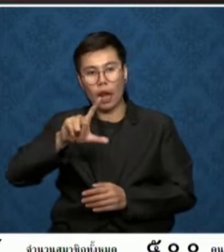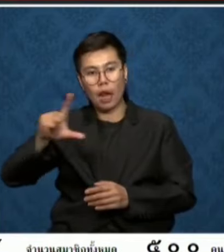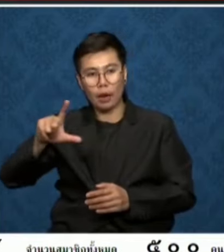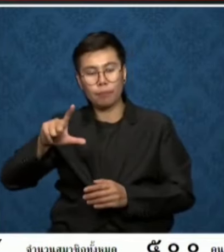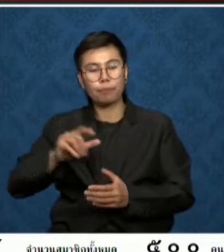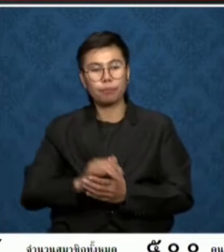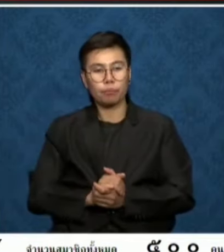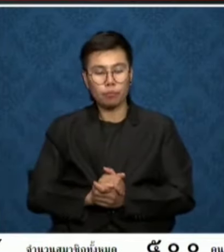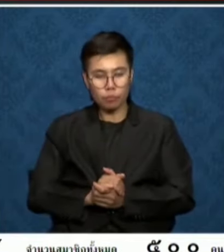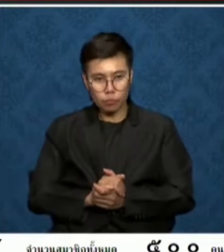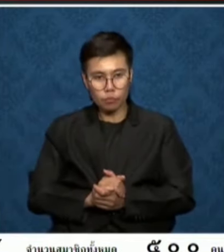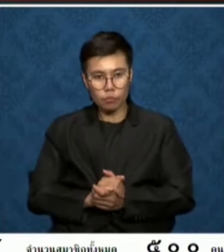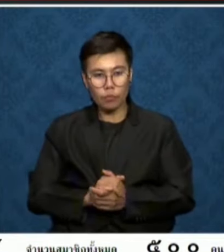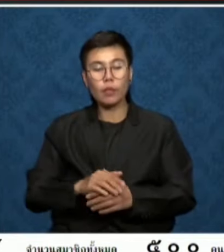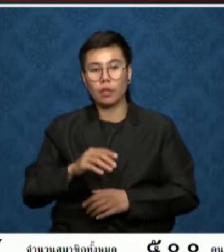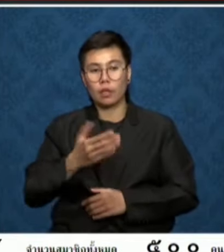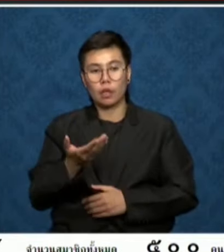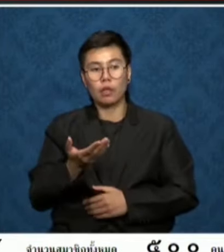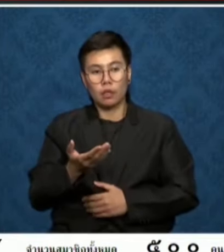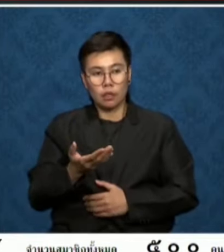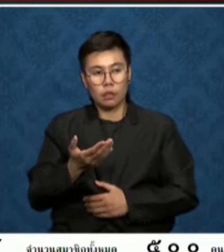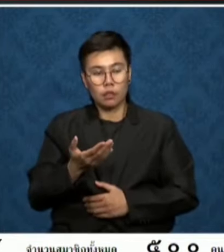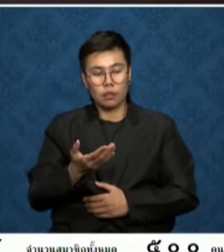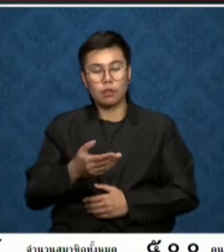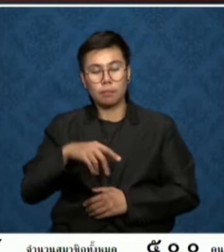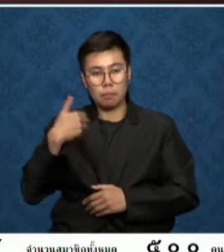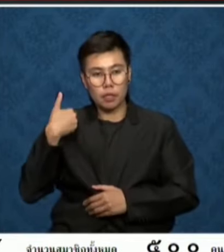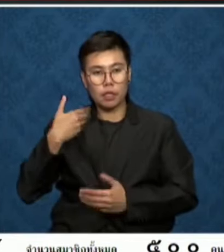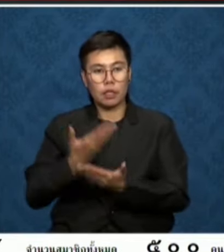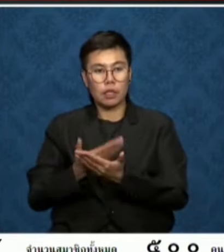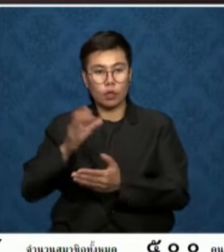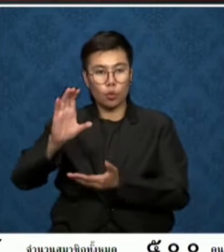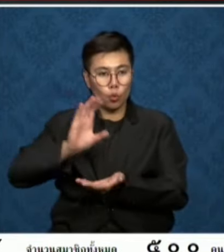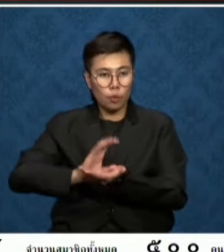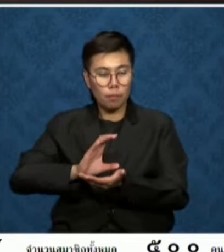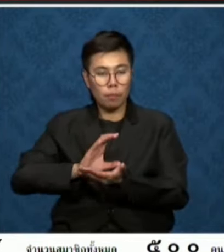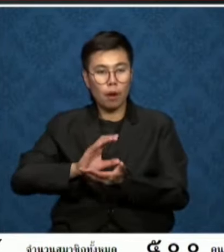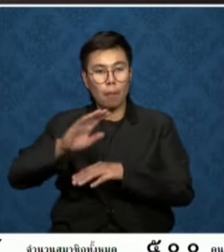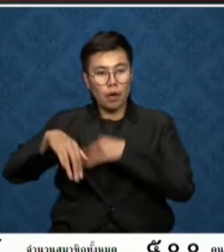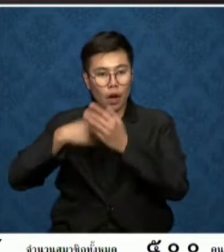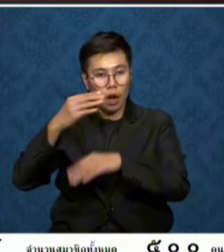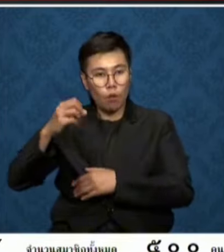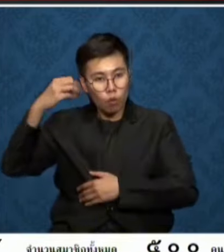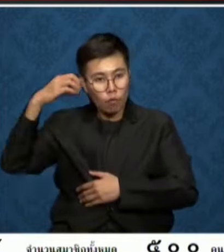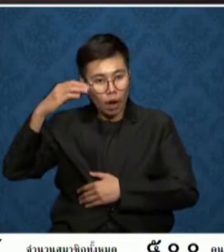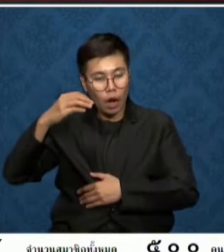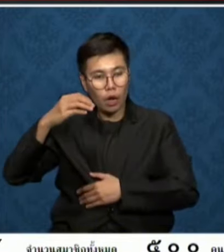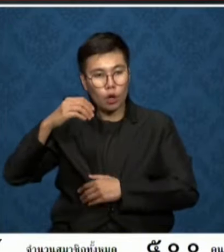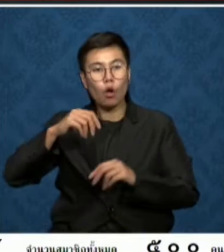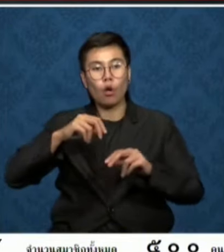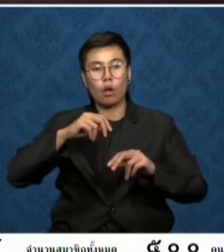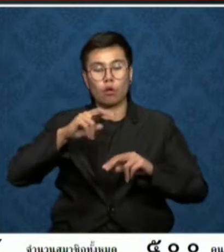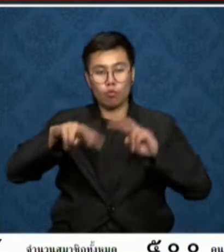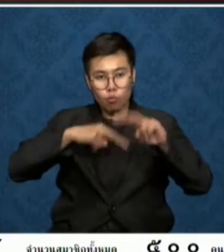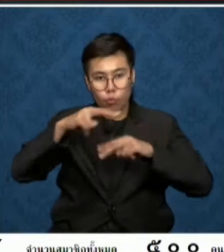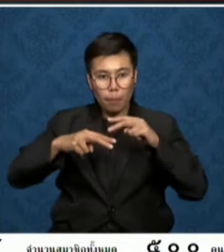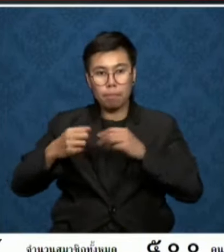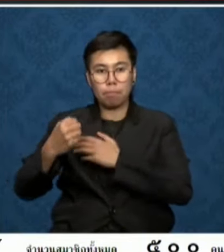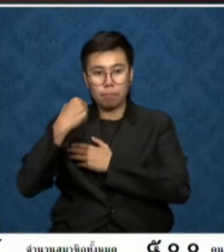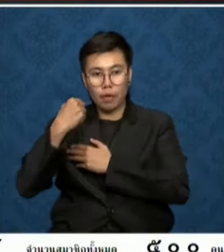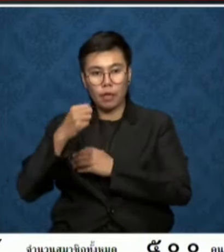าทครับท่านประธานครับทั้งกองทุนพัฒนาไฟฟ้าและกองทุนอนุรักษ์พลังงานถูกตั้งขึ้นมา